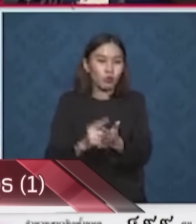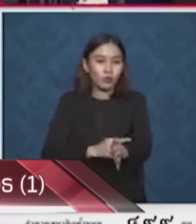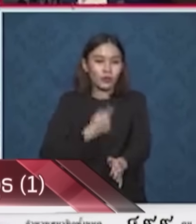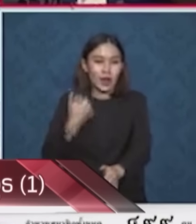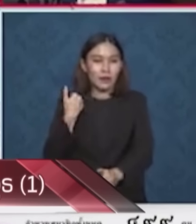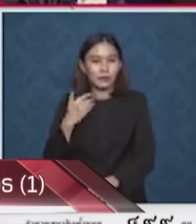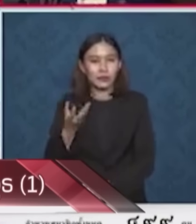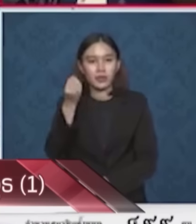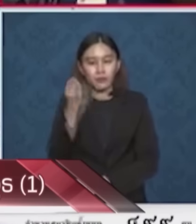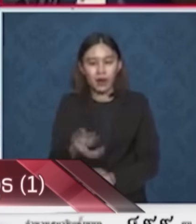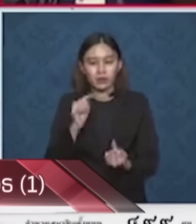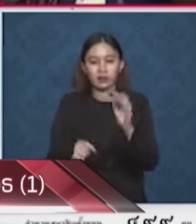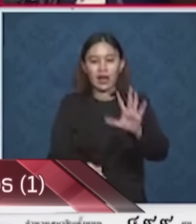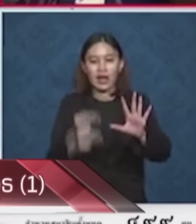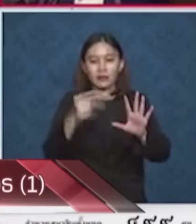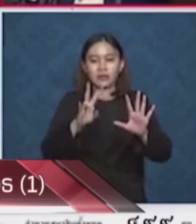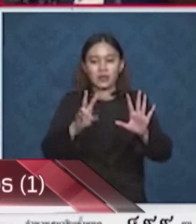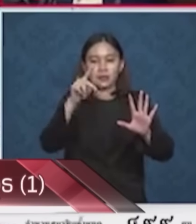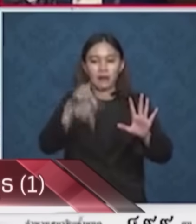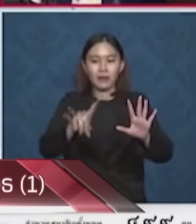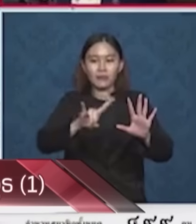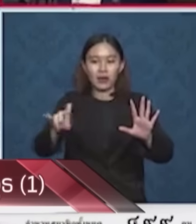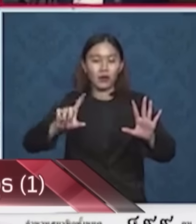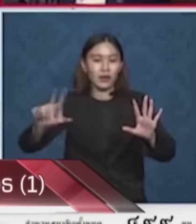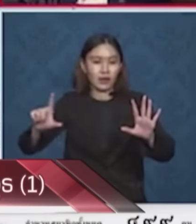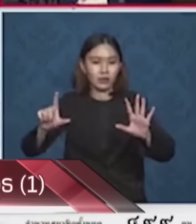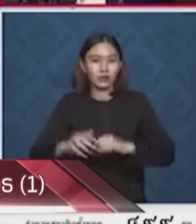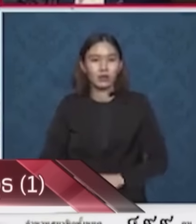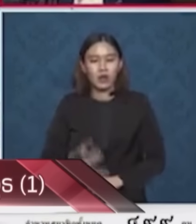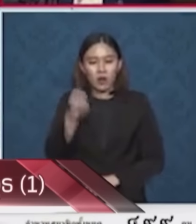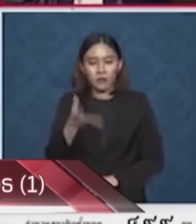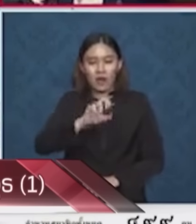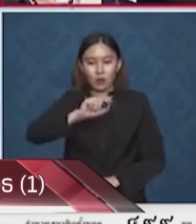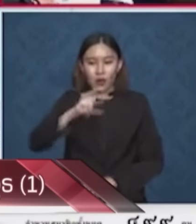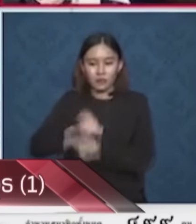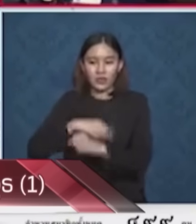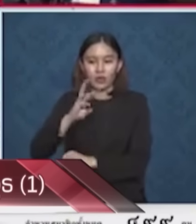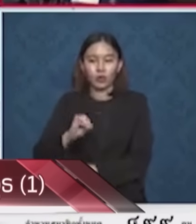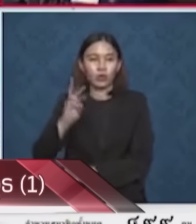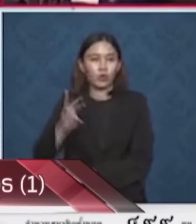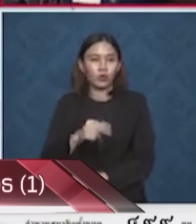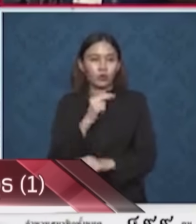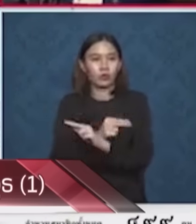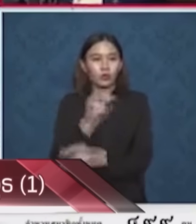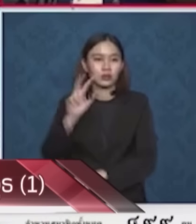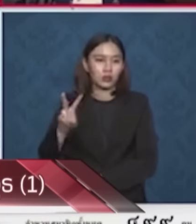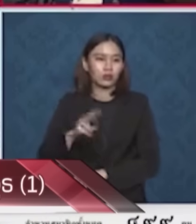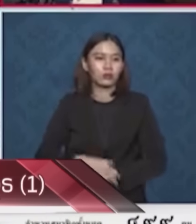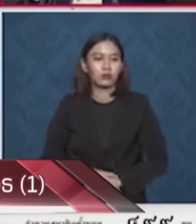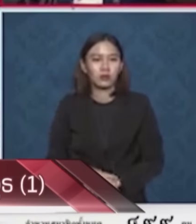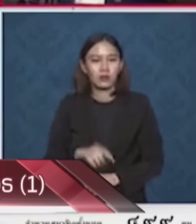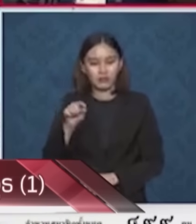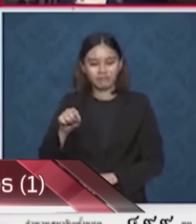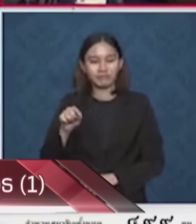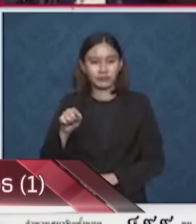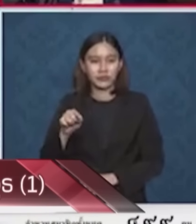ยังมีมูลค่ามากถึง57,000กว่าล้านมากกว่าปี 66 - 2.3เท่าครับนี่แหละครับคือพลังของ